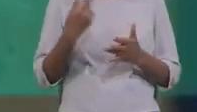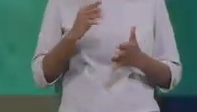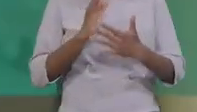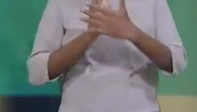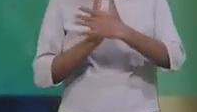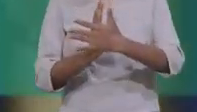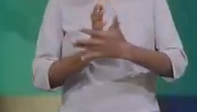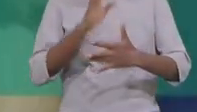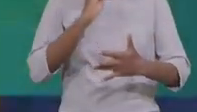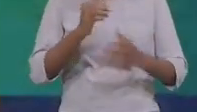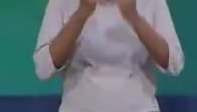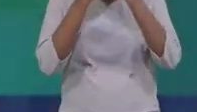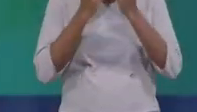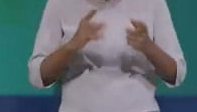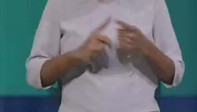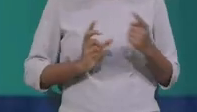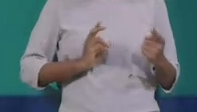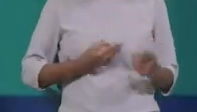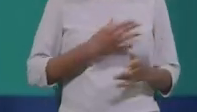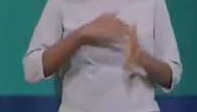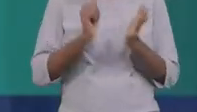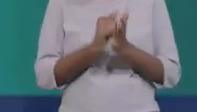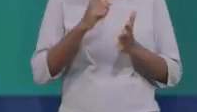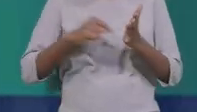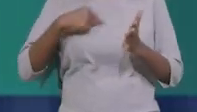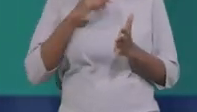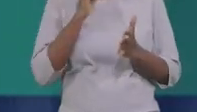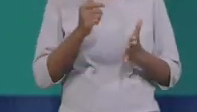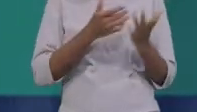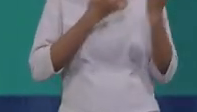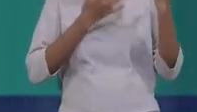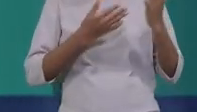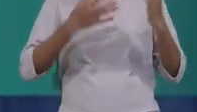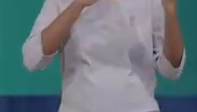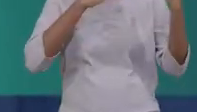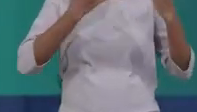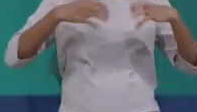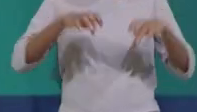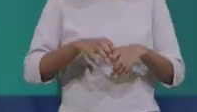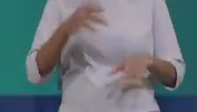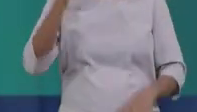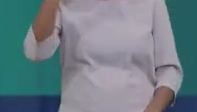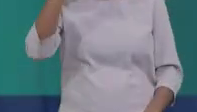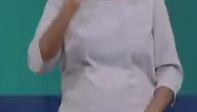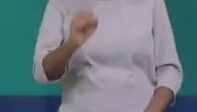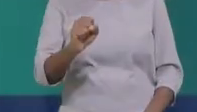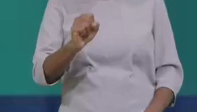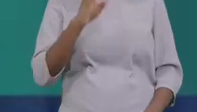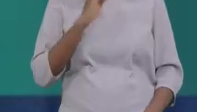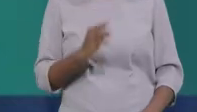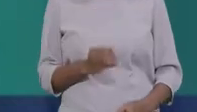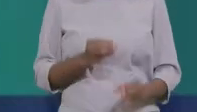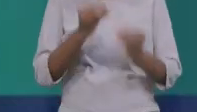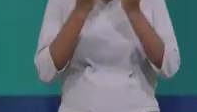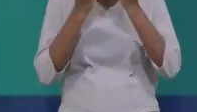les obstacles nous étaient soumis, et même ce que nous n'avons pas espéré, même les démons nous sont soumis en